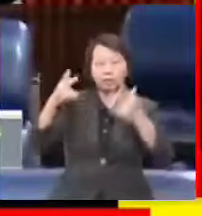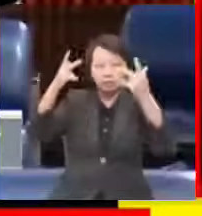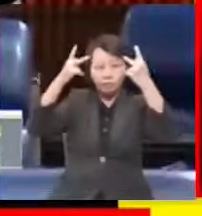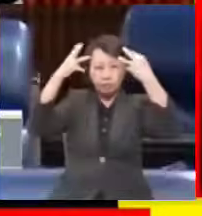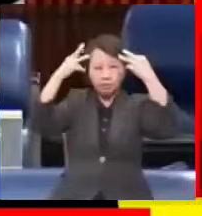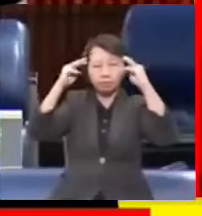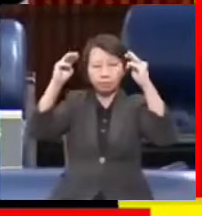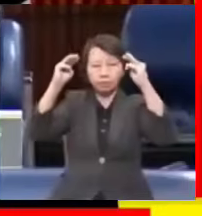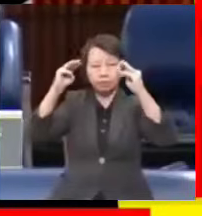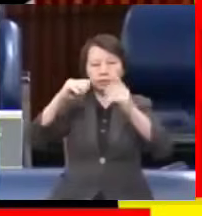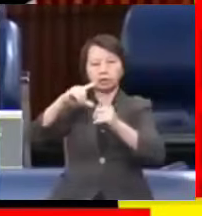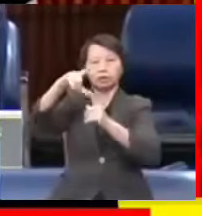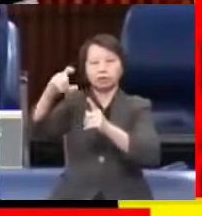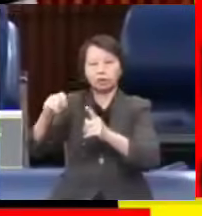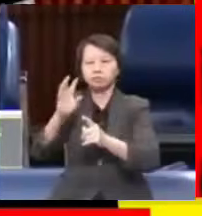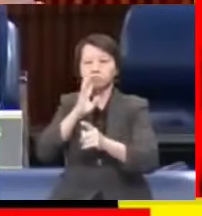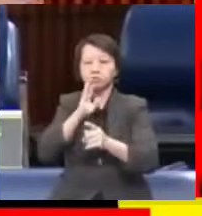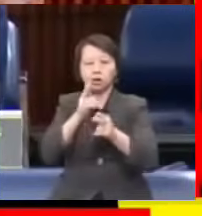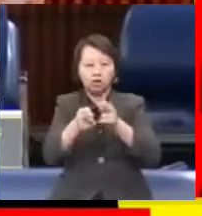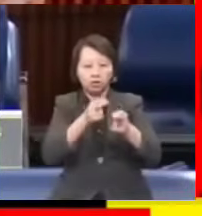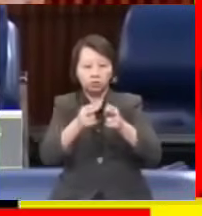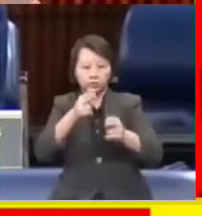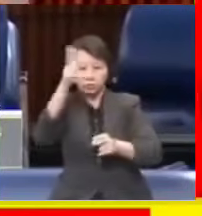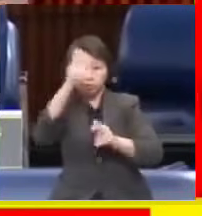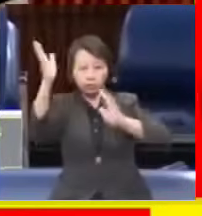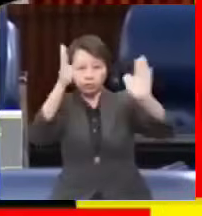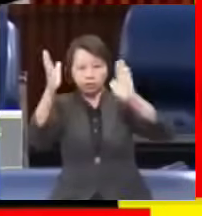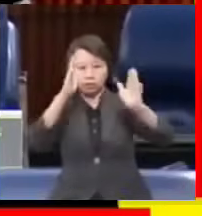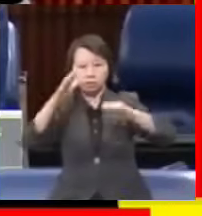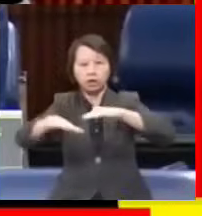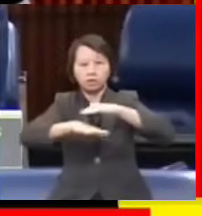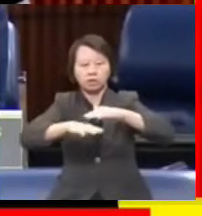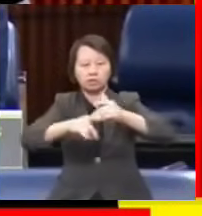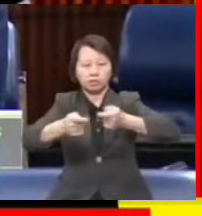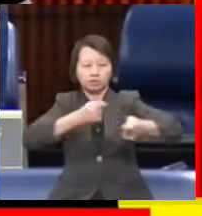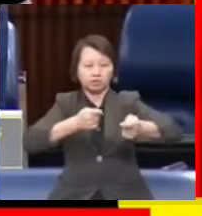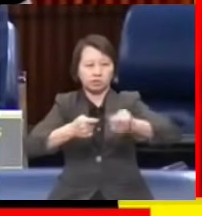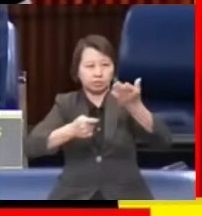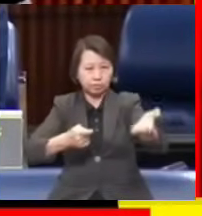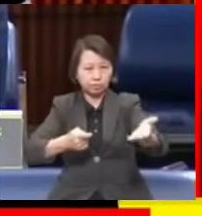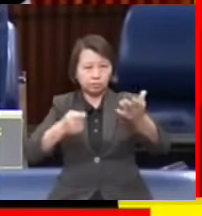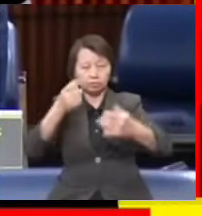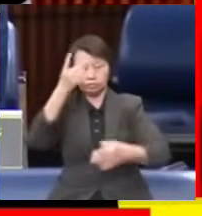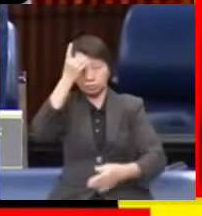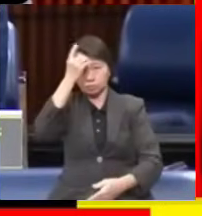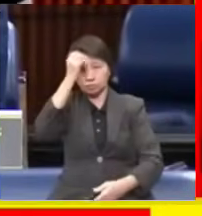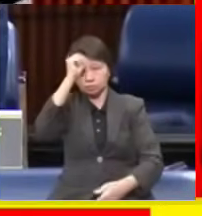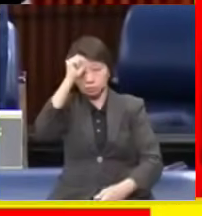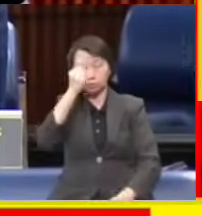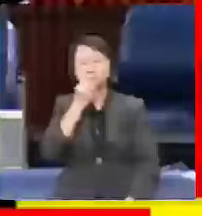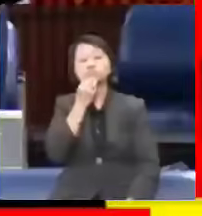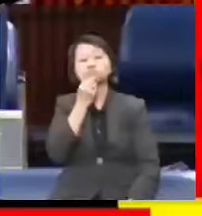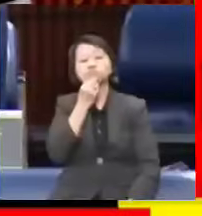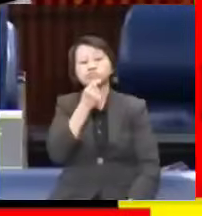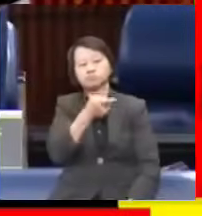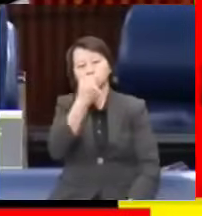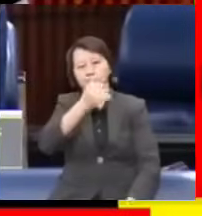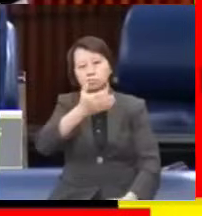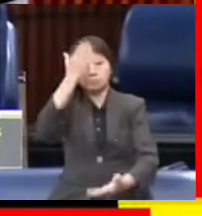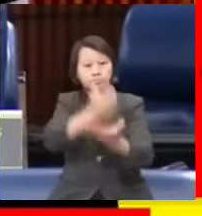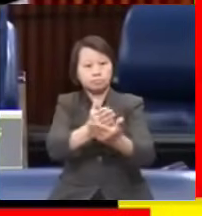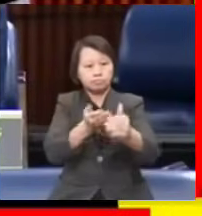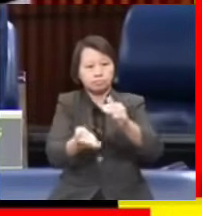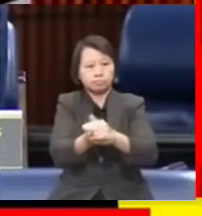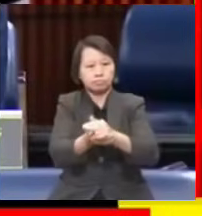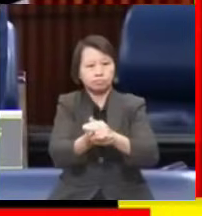telah menegaskan bahawa usaha kerajaan Malaysia di bawah pentadbiran Yang Amat Berhormat Dato' Sri Anwar Ibrahim untuk memerangi rasuah